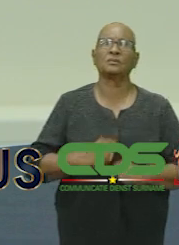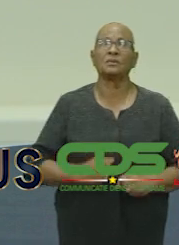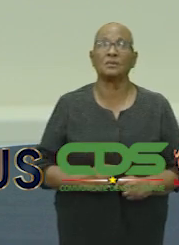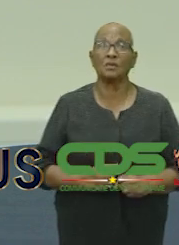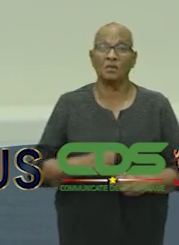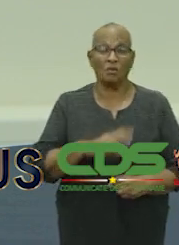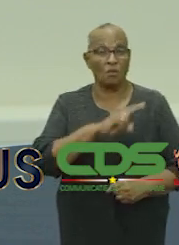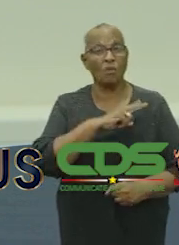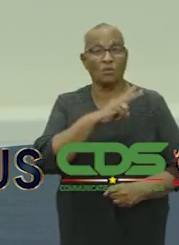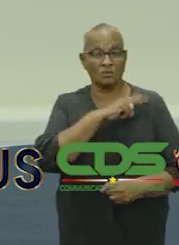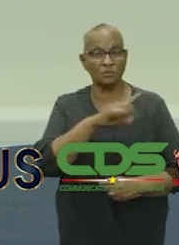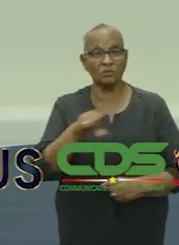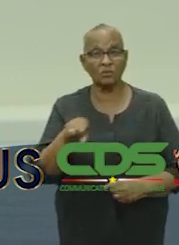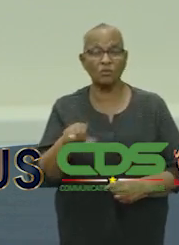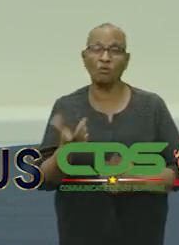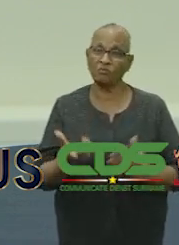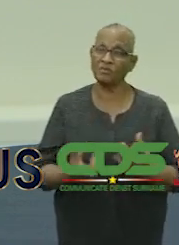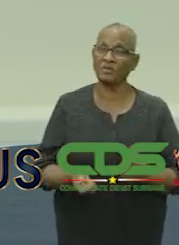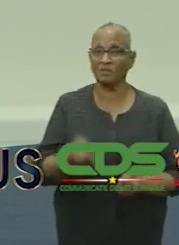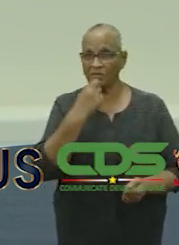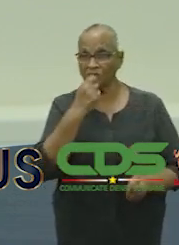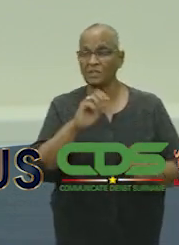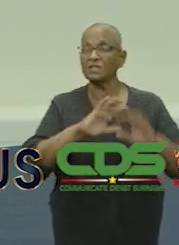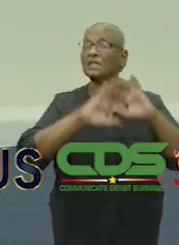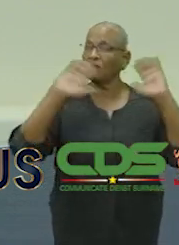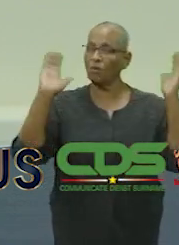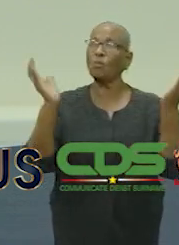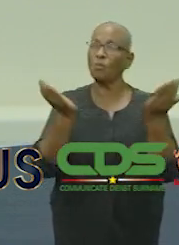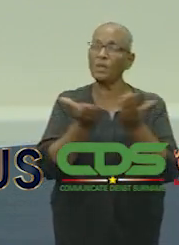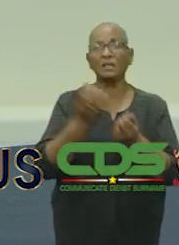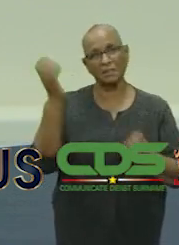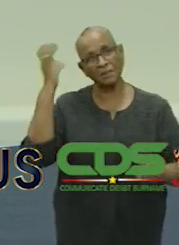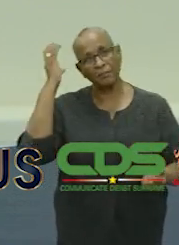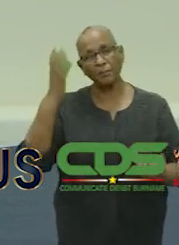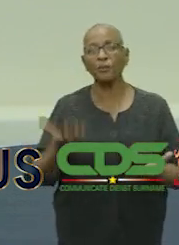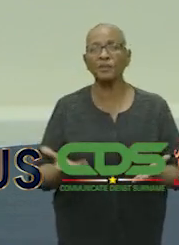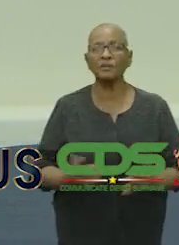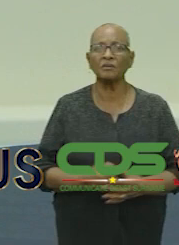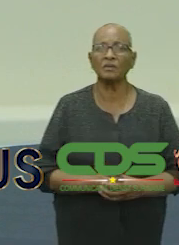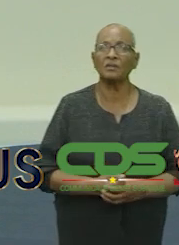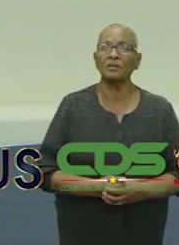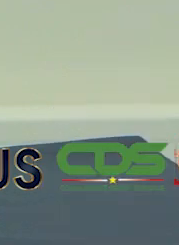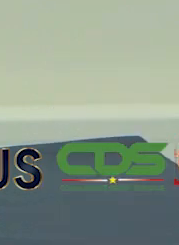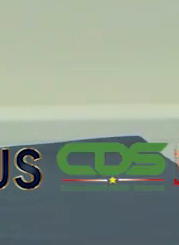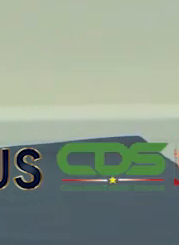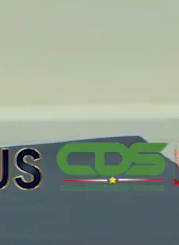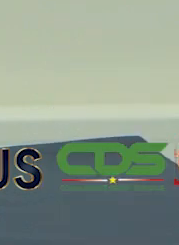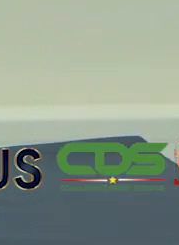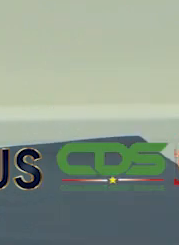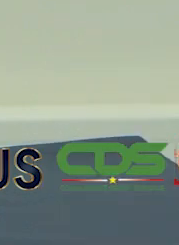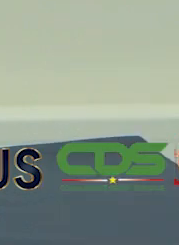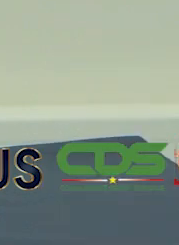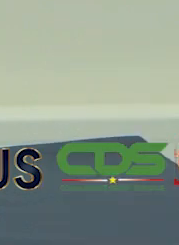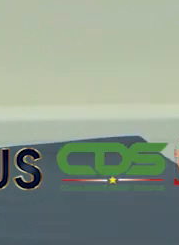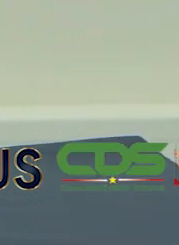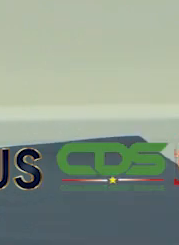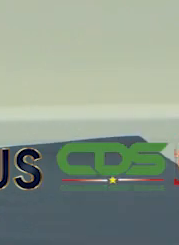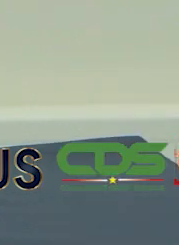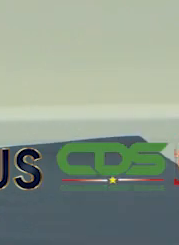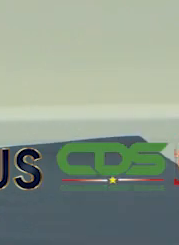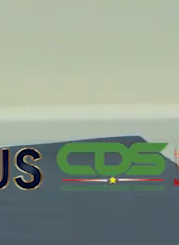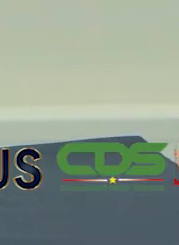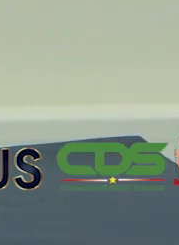Food security is een issue over de hele wereld. Volgens de FAO gaat om